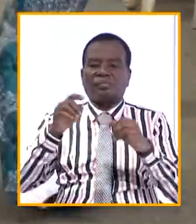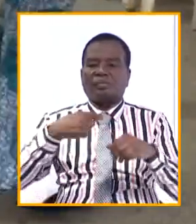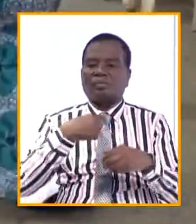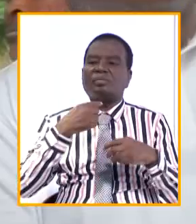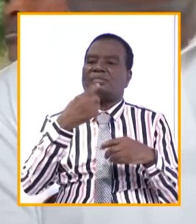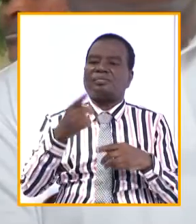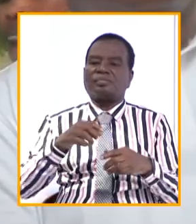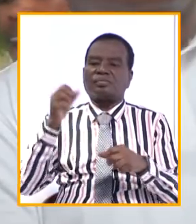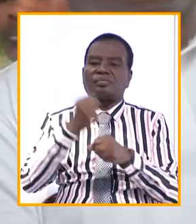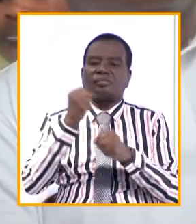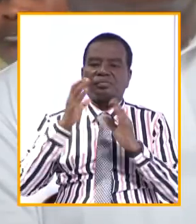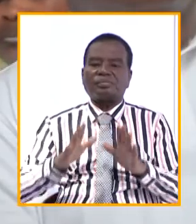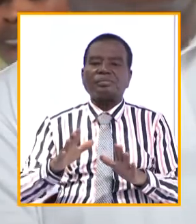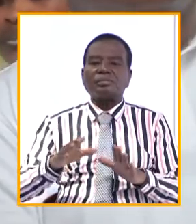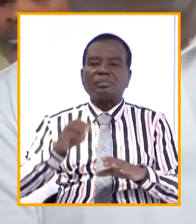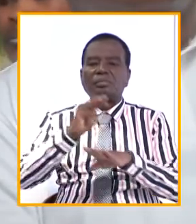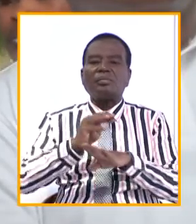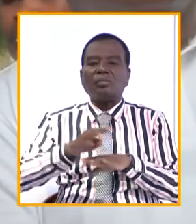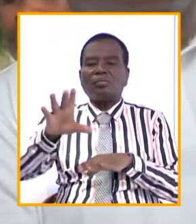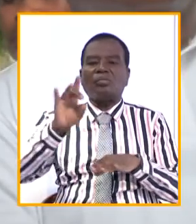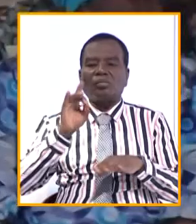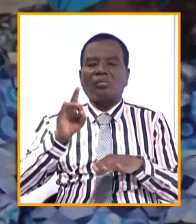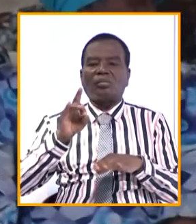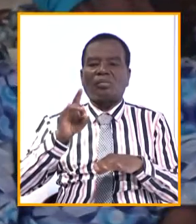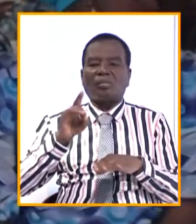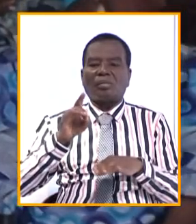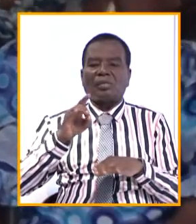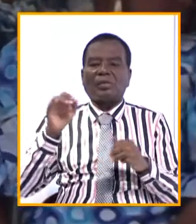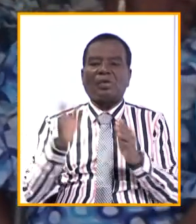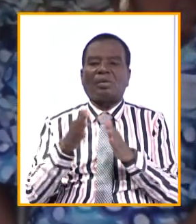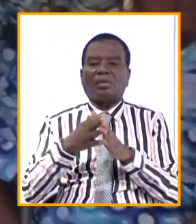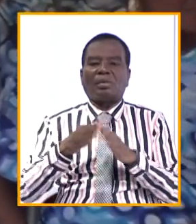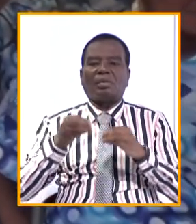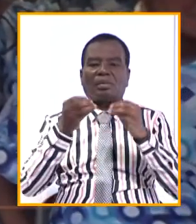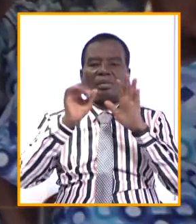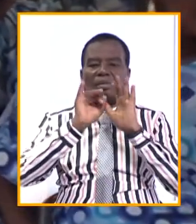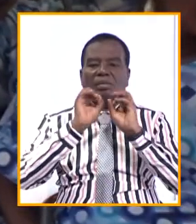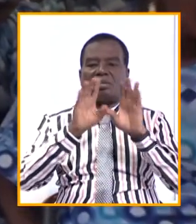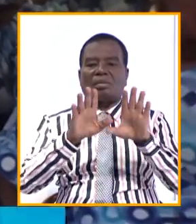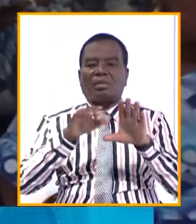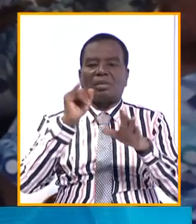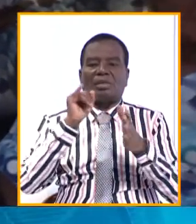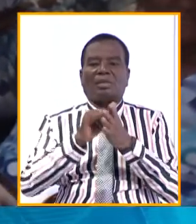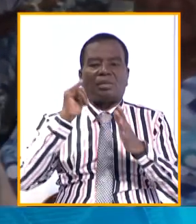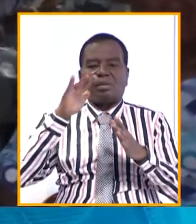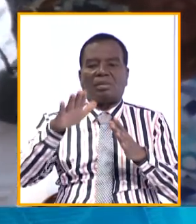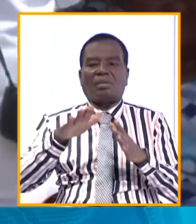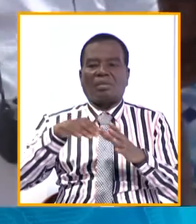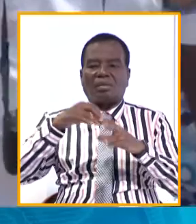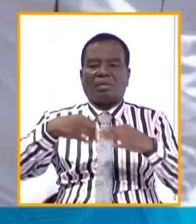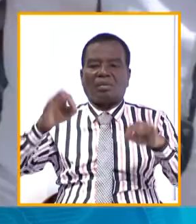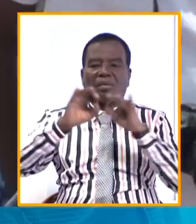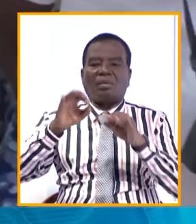employés, c'est un métier qu'on a choisi, il faut prendre à bras de corps. Cette rencontre met en lumière ces femmes, valorise leur